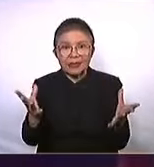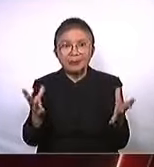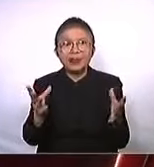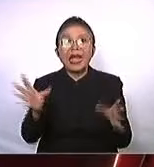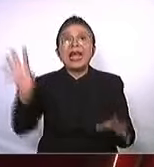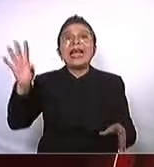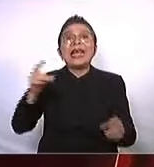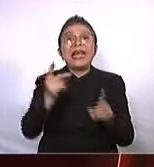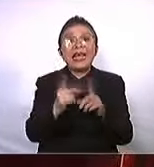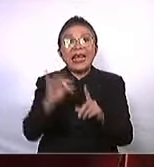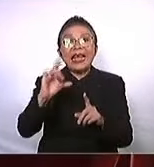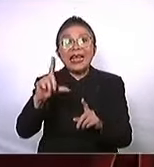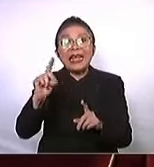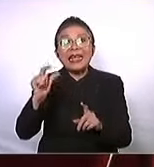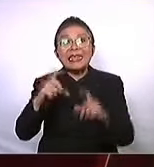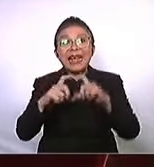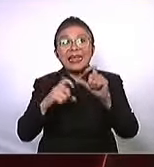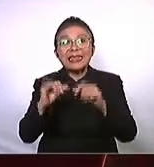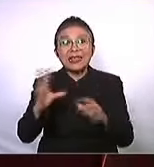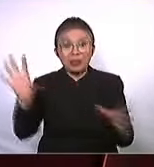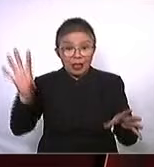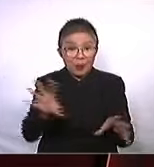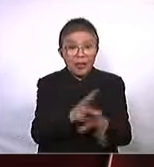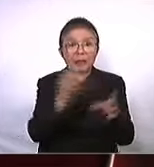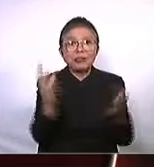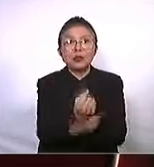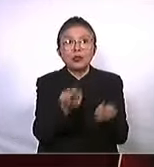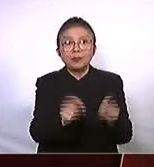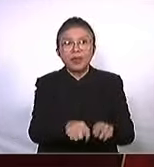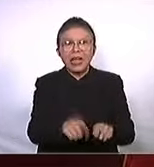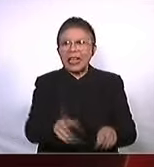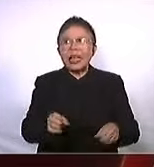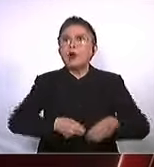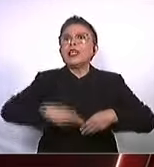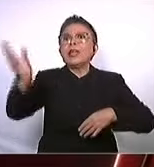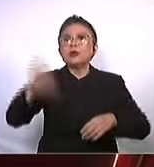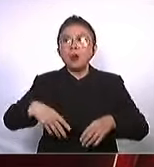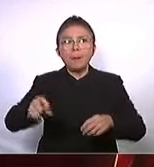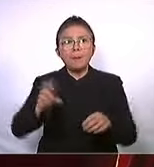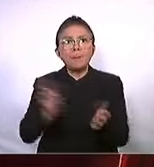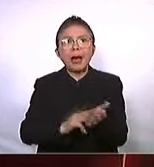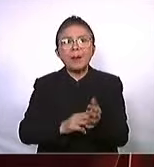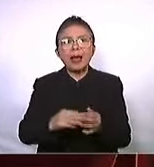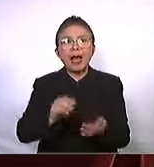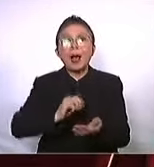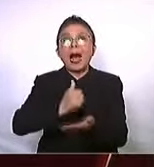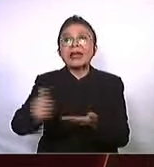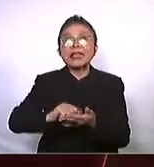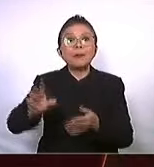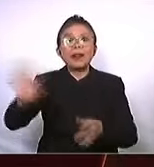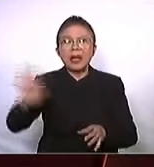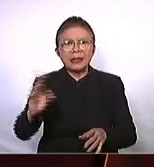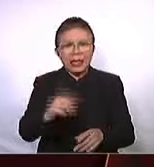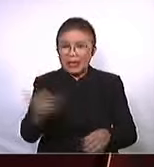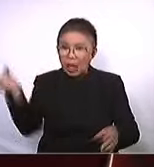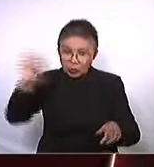Hilirisasi. Kita jangan mau lagi mengirim barang mentah. Kita harus mampu meningkatkan nilai